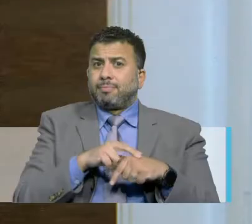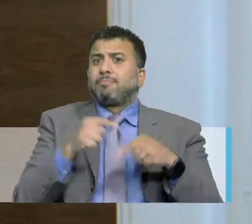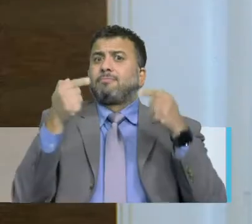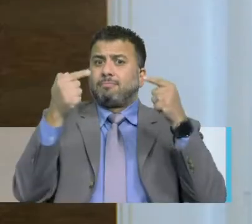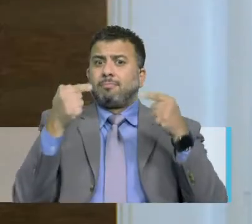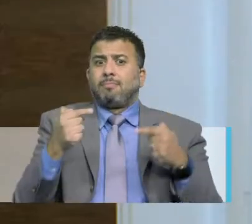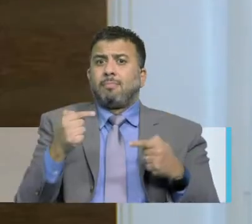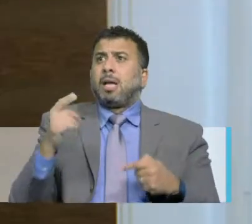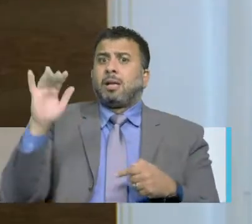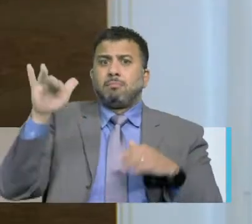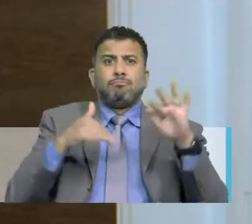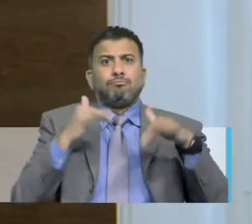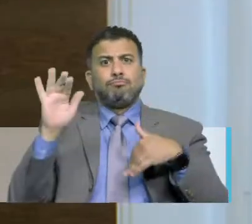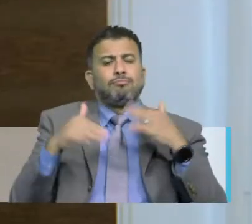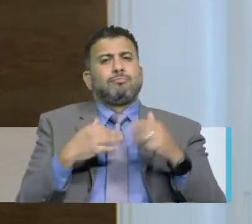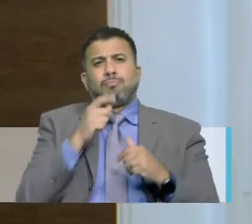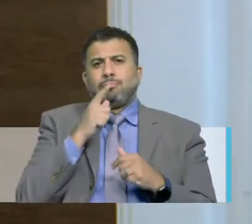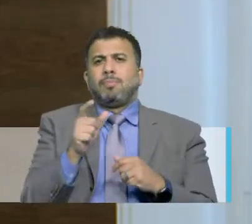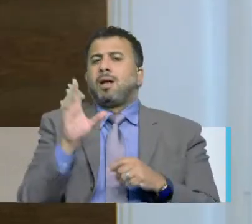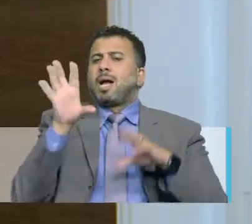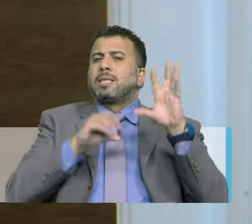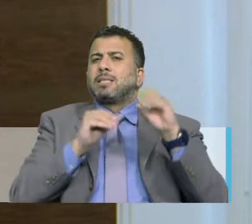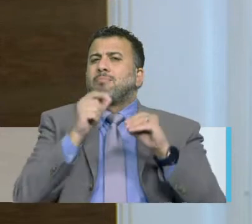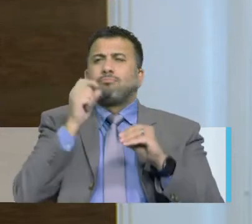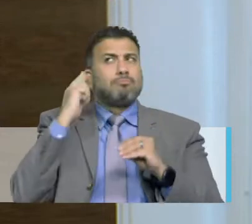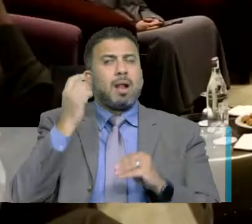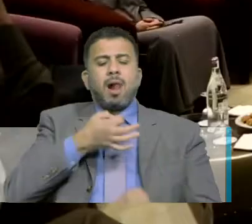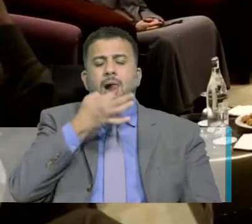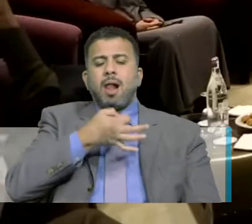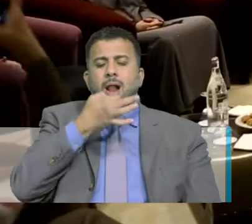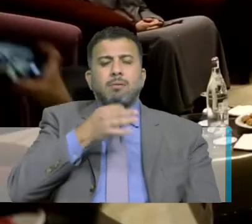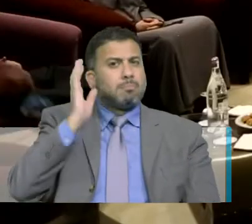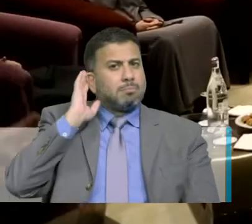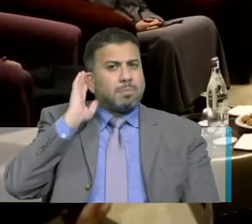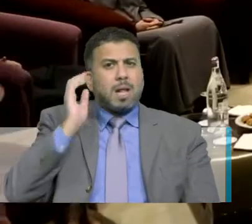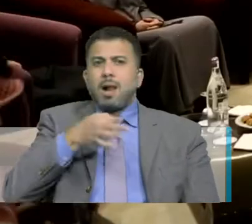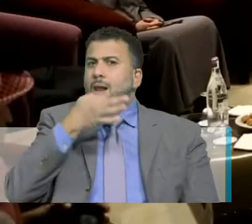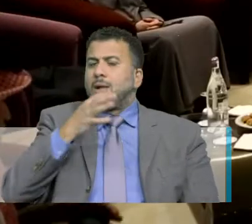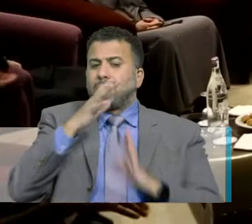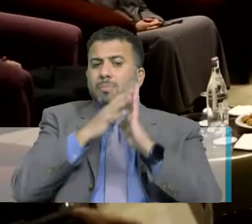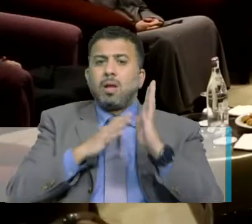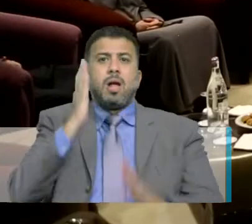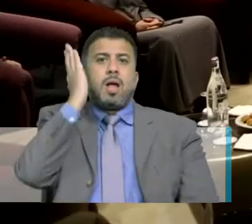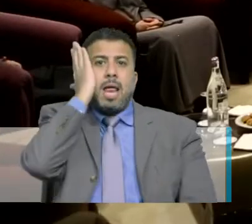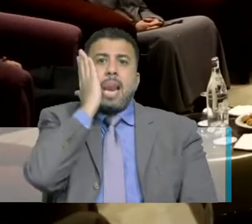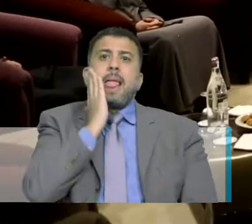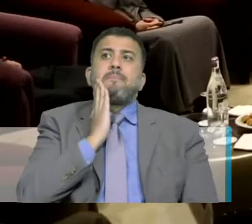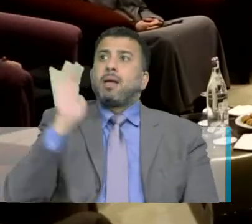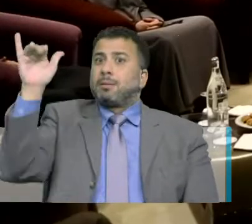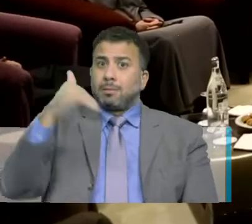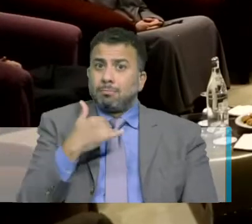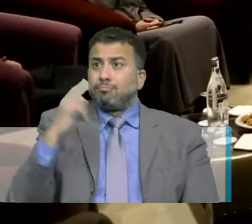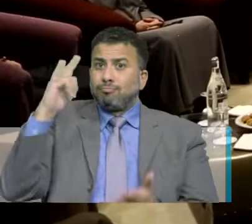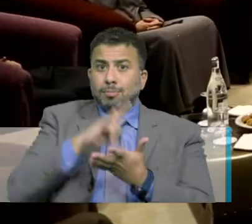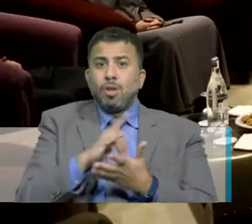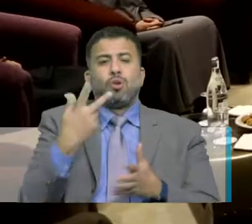آخرين أتوا ليطرحوا حروف القصائد على السامعين، منهم من أتوا من ليبيا وسوريا.